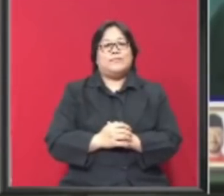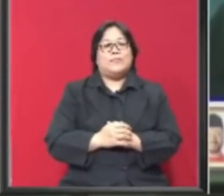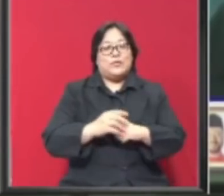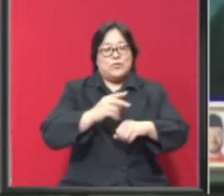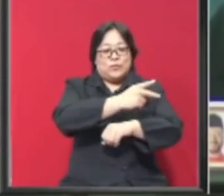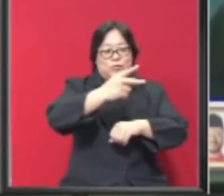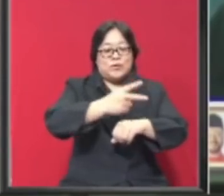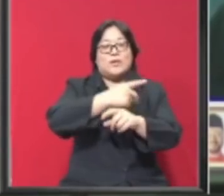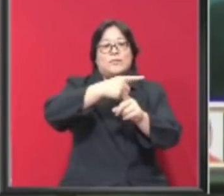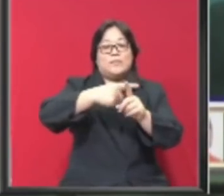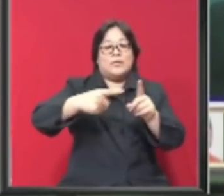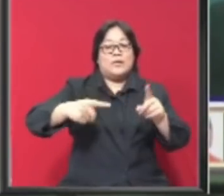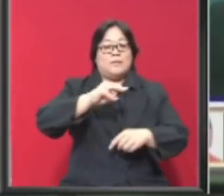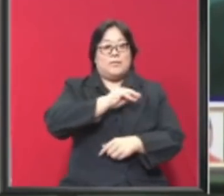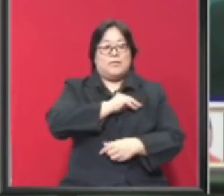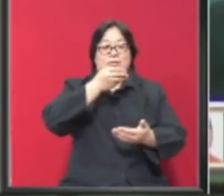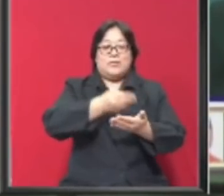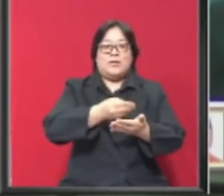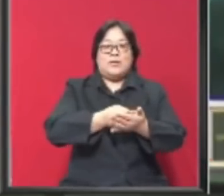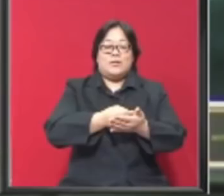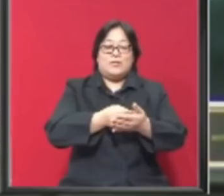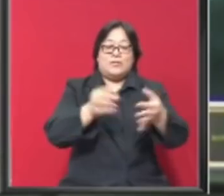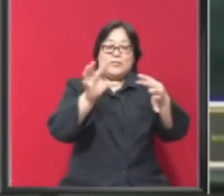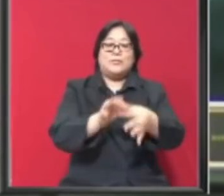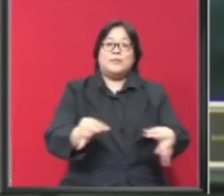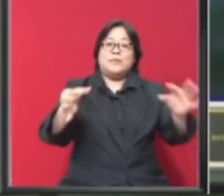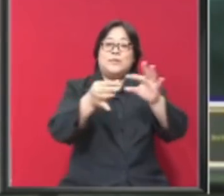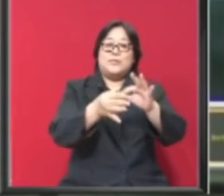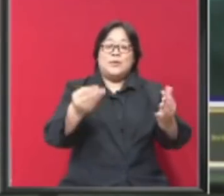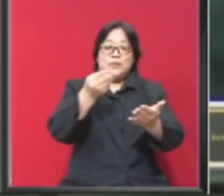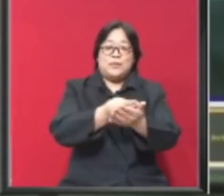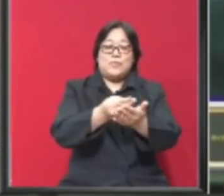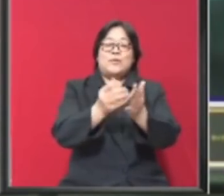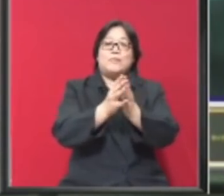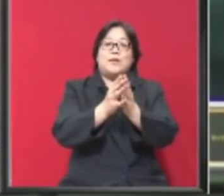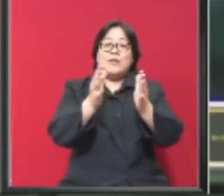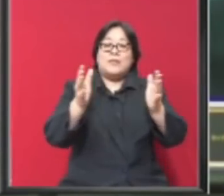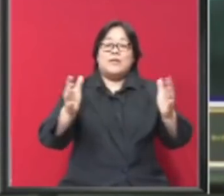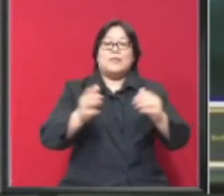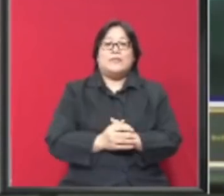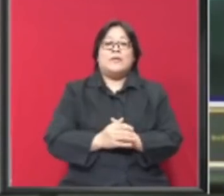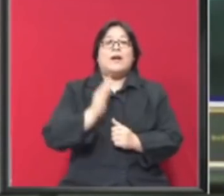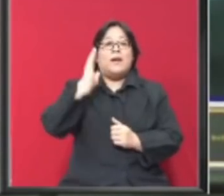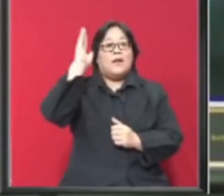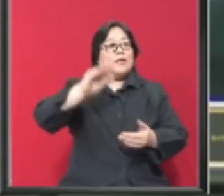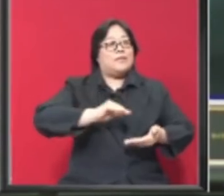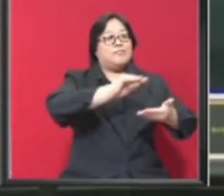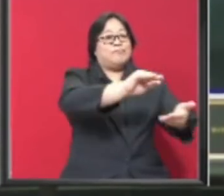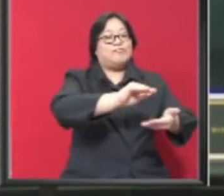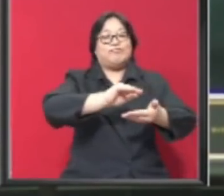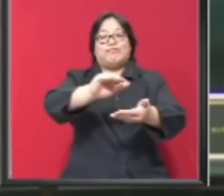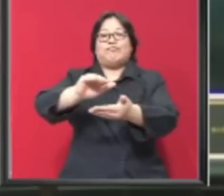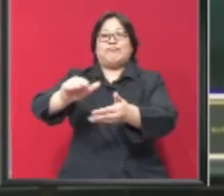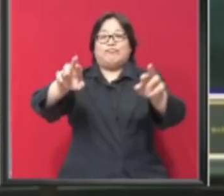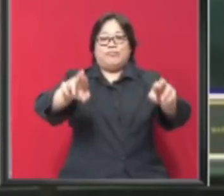setengah jam Menteri Keuangan menceritakan berkenaan dengan duit yang banyak yang akan dicurahkan kepada